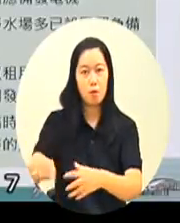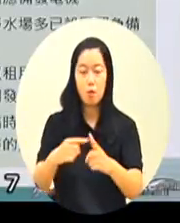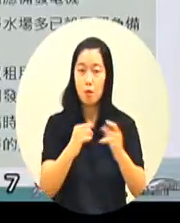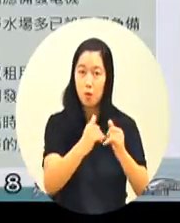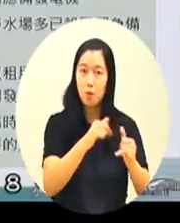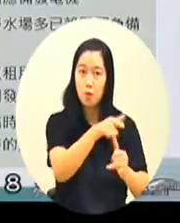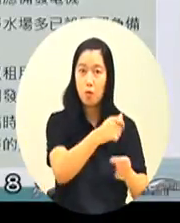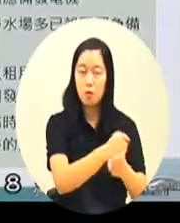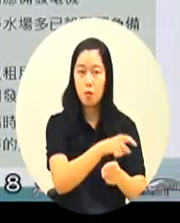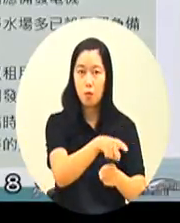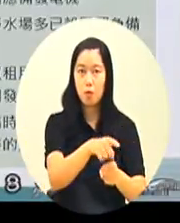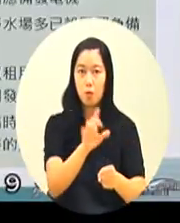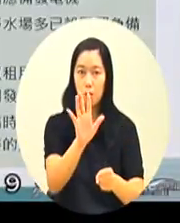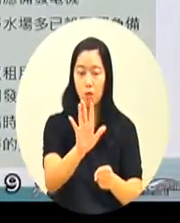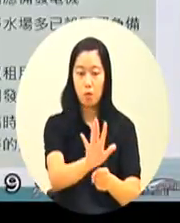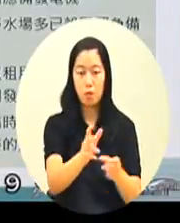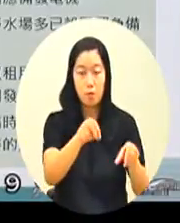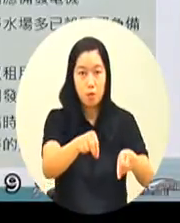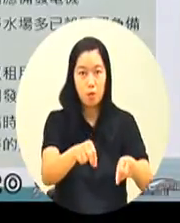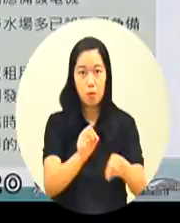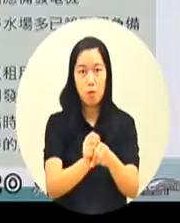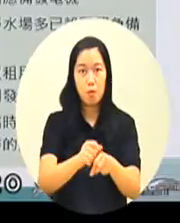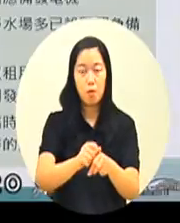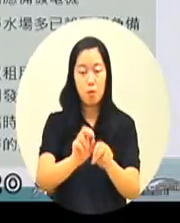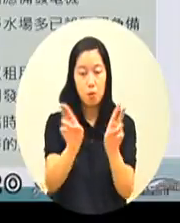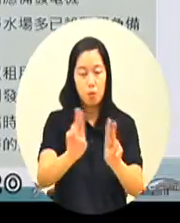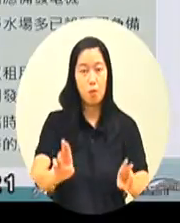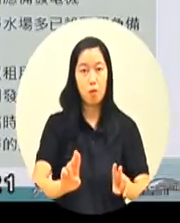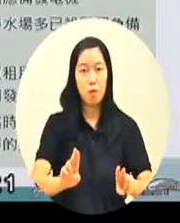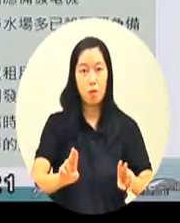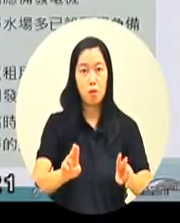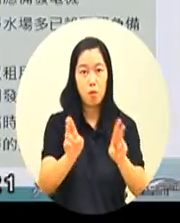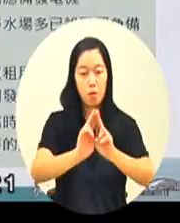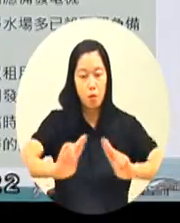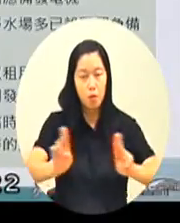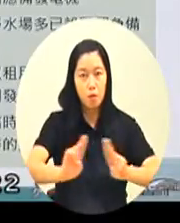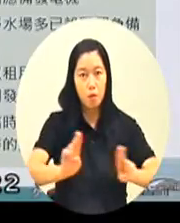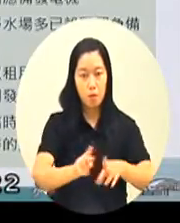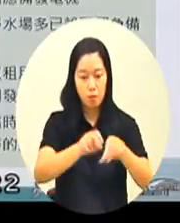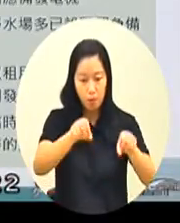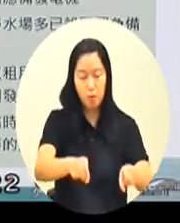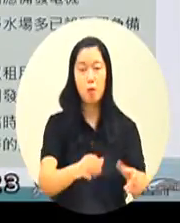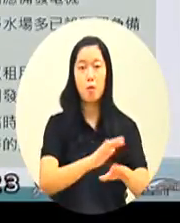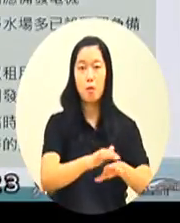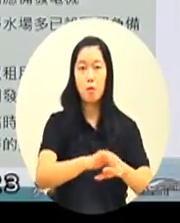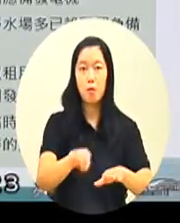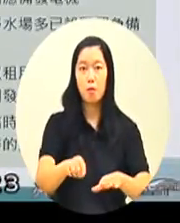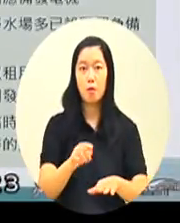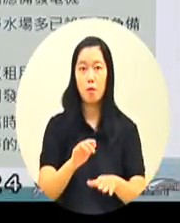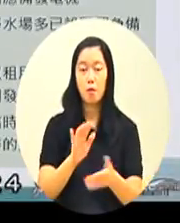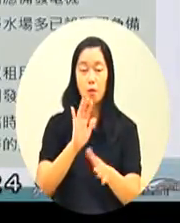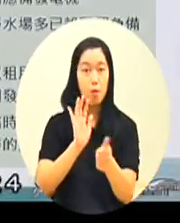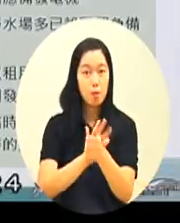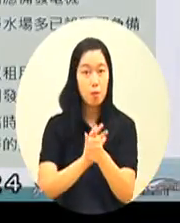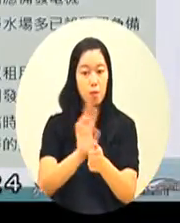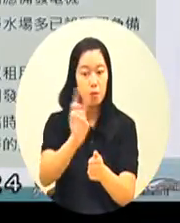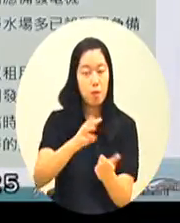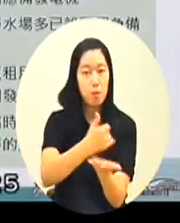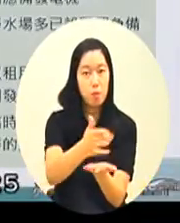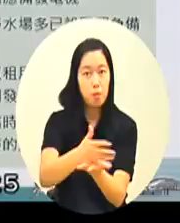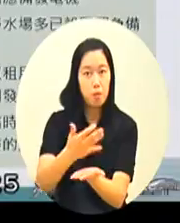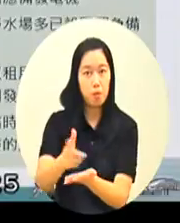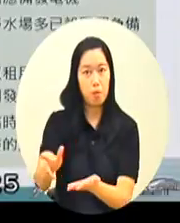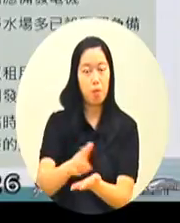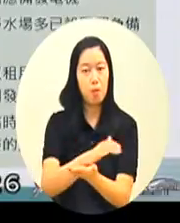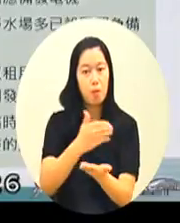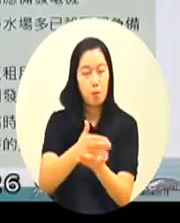去将会签订那个发电机的开口合约哦，让我们的供水能够比较稳定。那除了这个以外，管末的